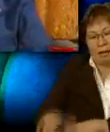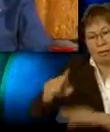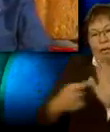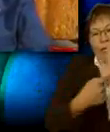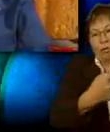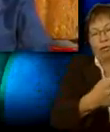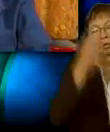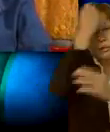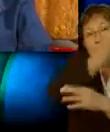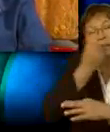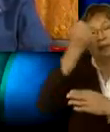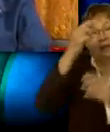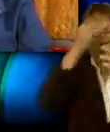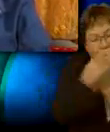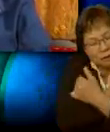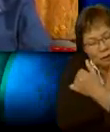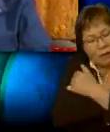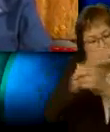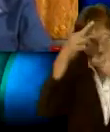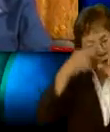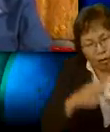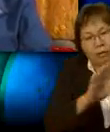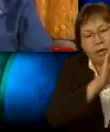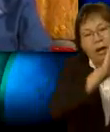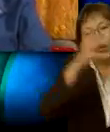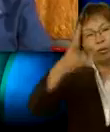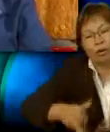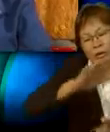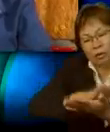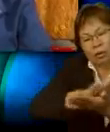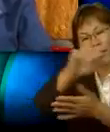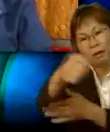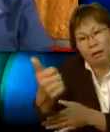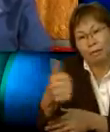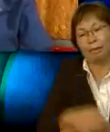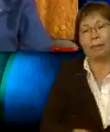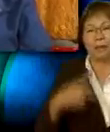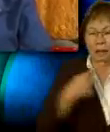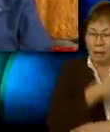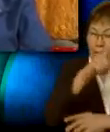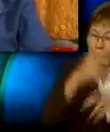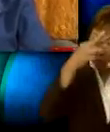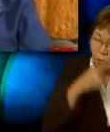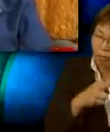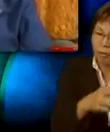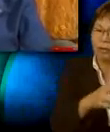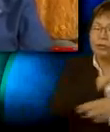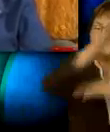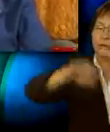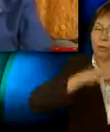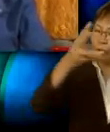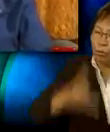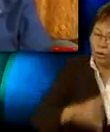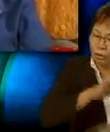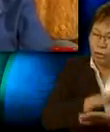perlu menunjukkan sikap saling menyayangi dan menghormati terhadap warga sekolah yang lain. Kita perlu menghormati